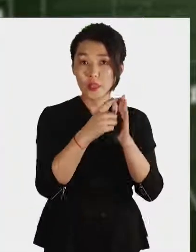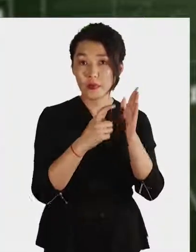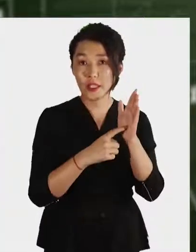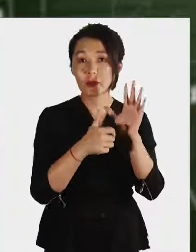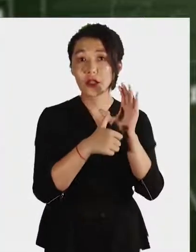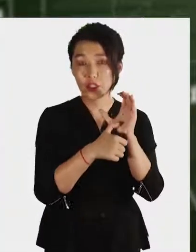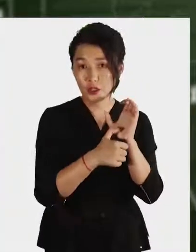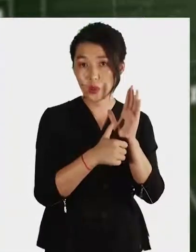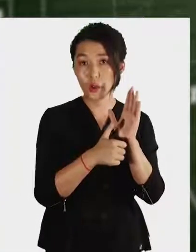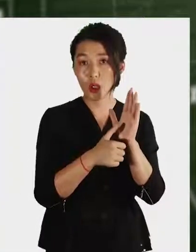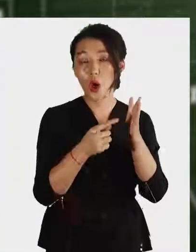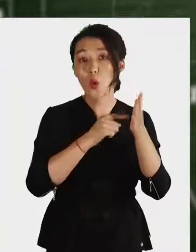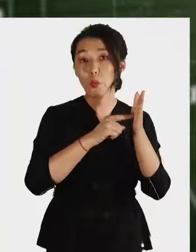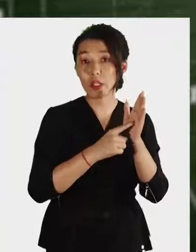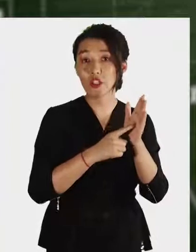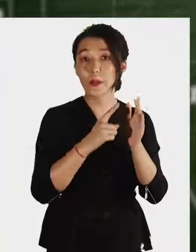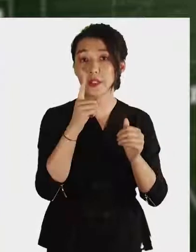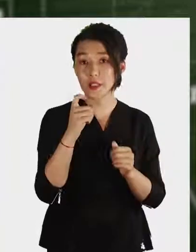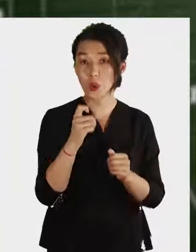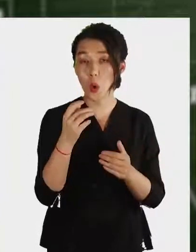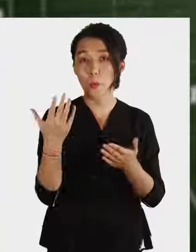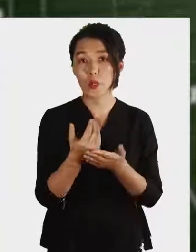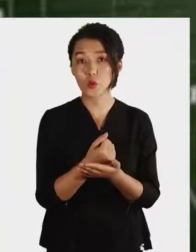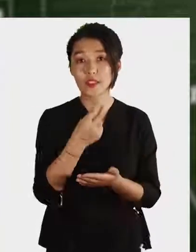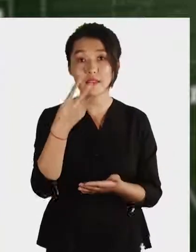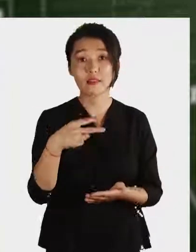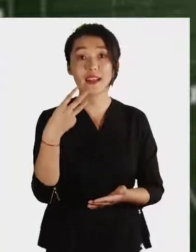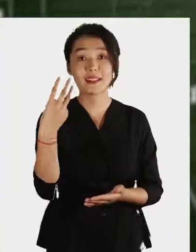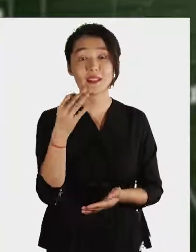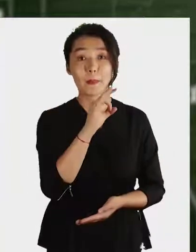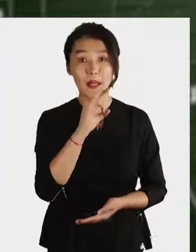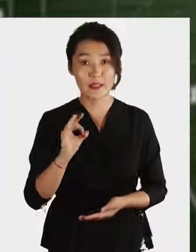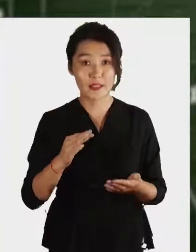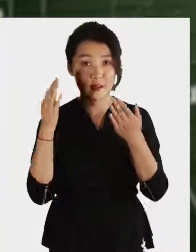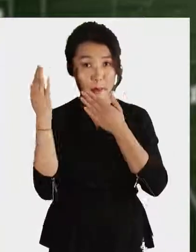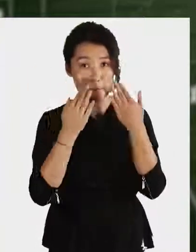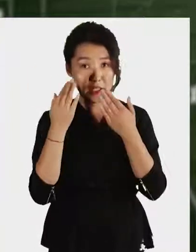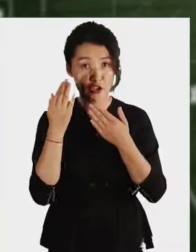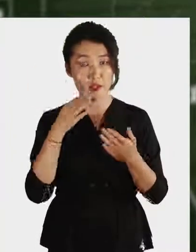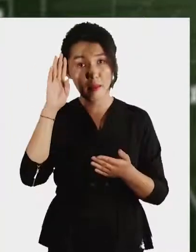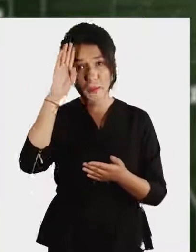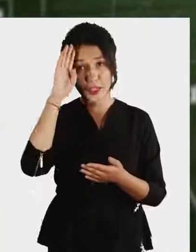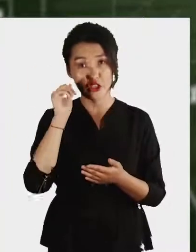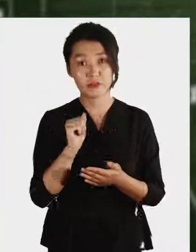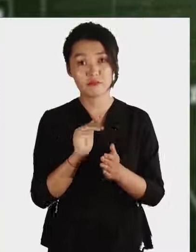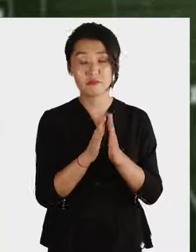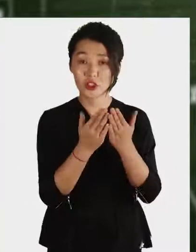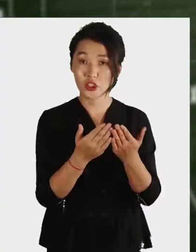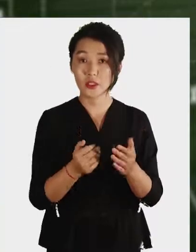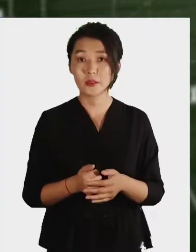600 и умножаем на 100. Получили 23%. Прочитал мальчик